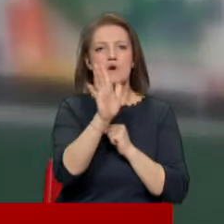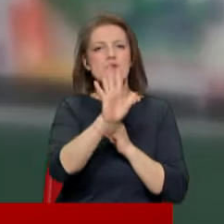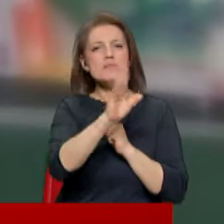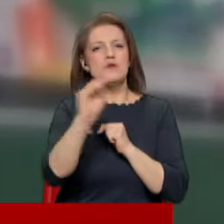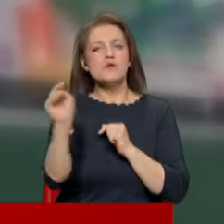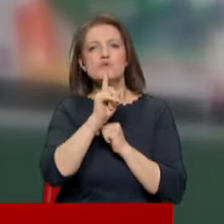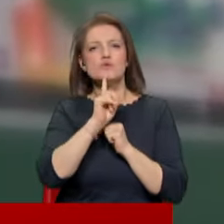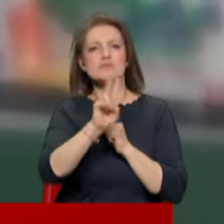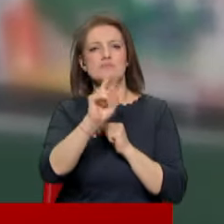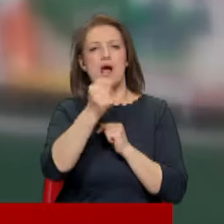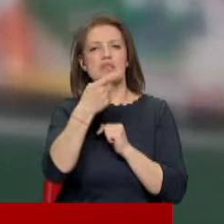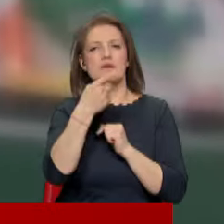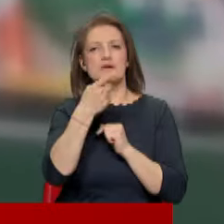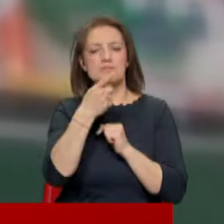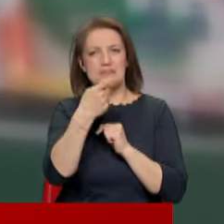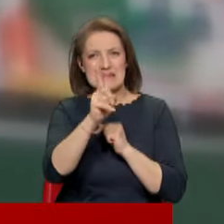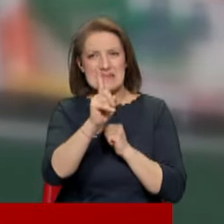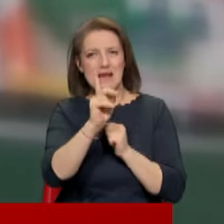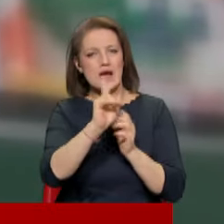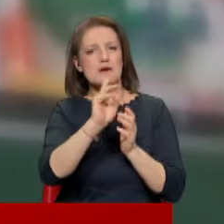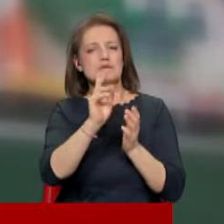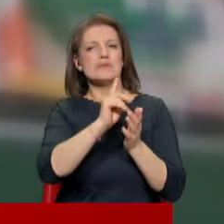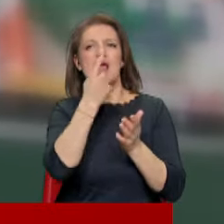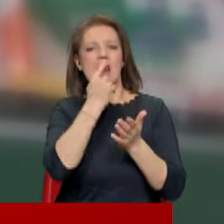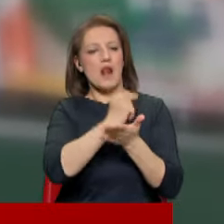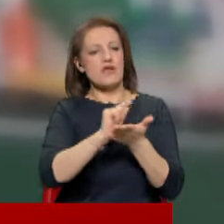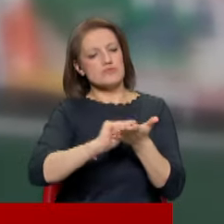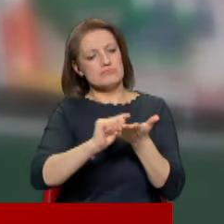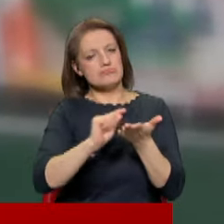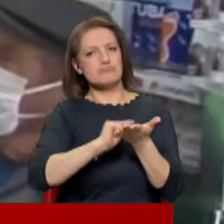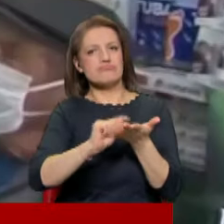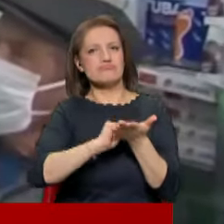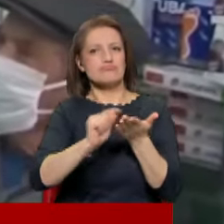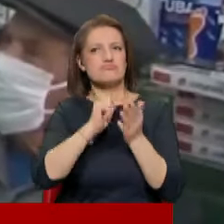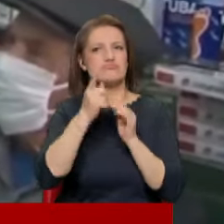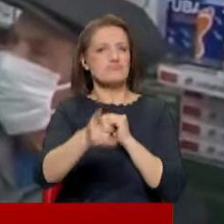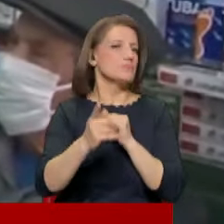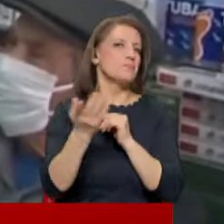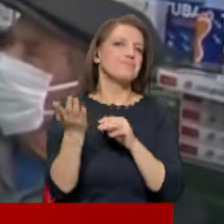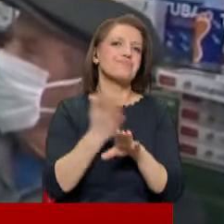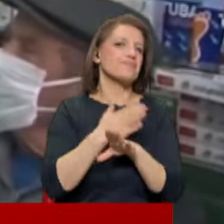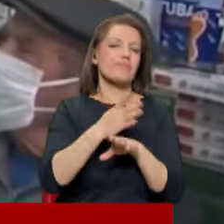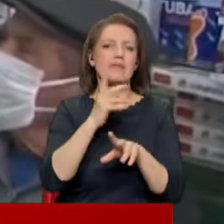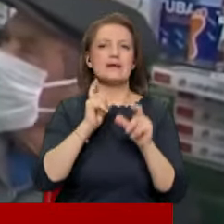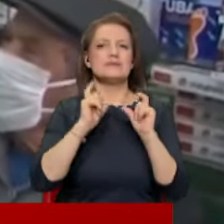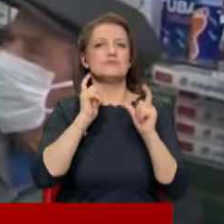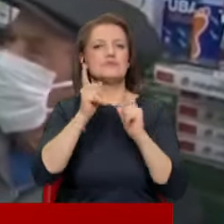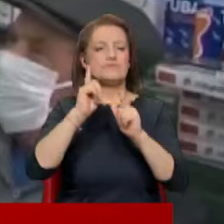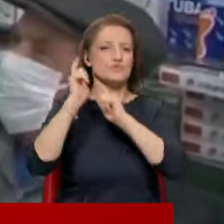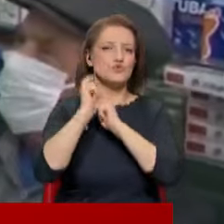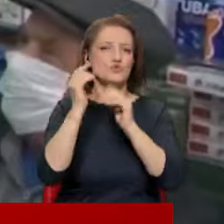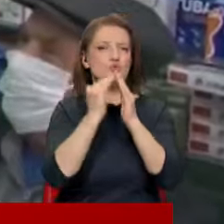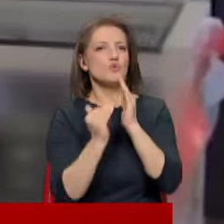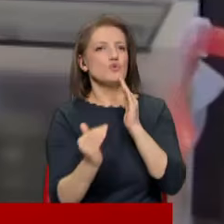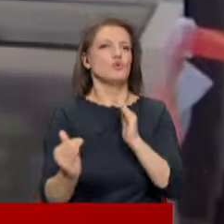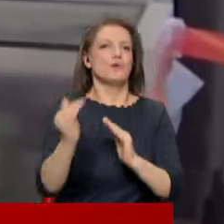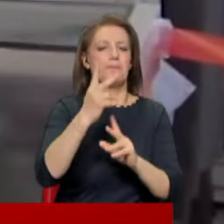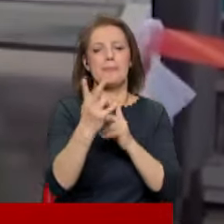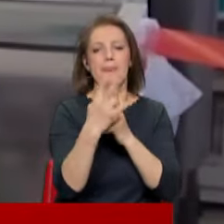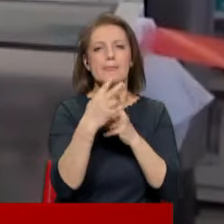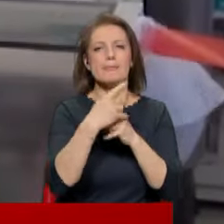milyon 126 bin reçete yazıldı ve SGK'nın ilaç katkı ödemesi düştü. Çünkü SGK'nın üzerindeki yük arttıkça